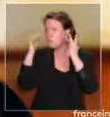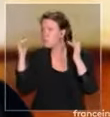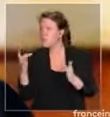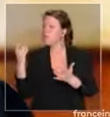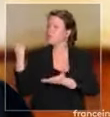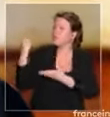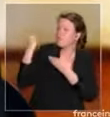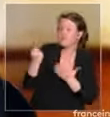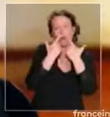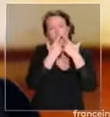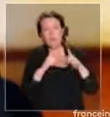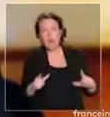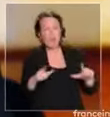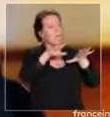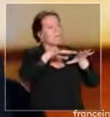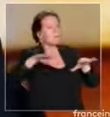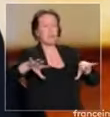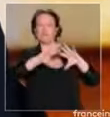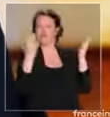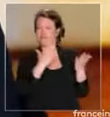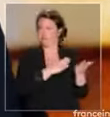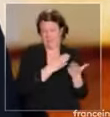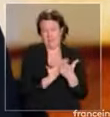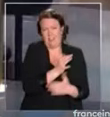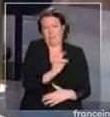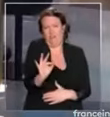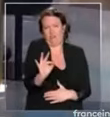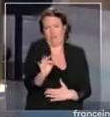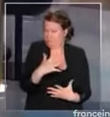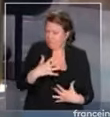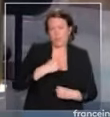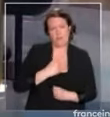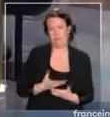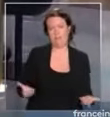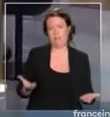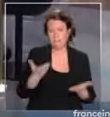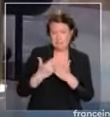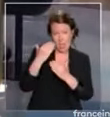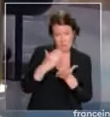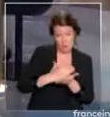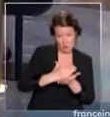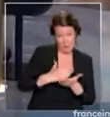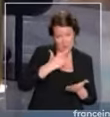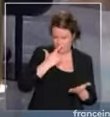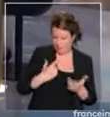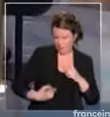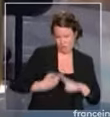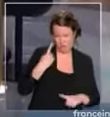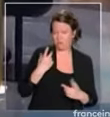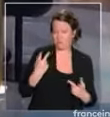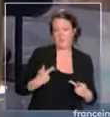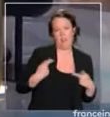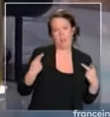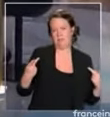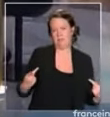et de le faire sans complexe ce projet est viable il est même je le crois vital c'est celui en tout cas